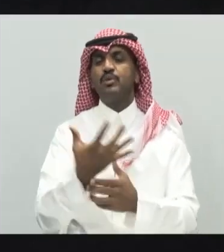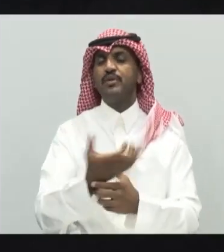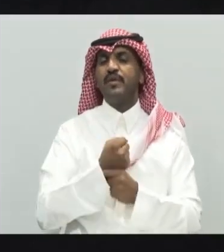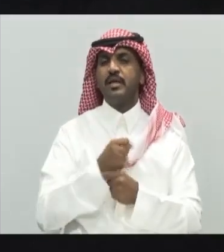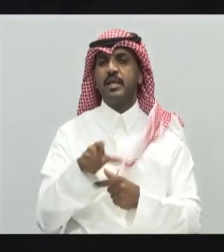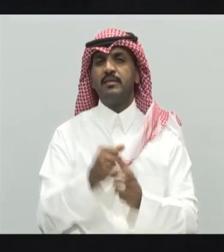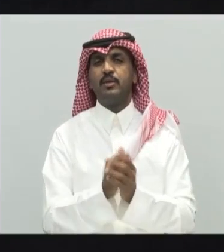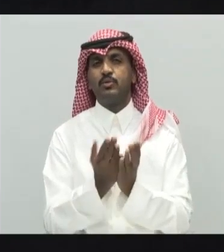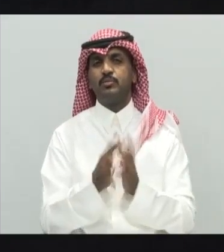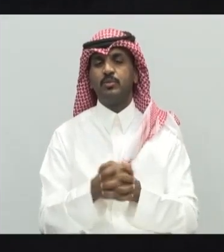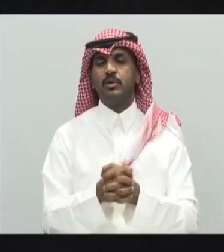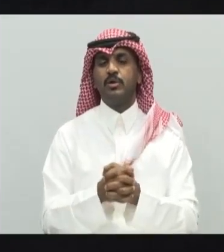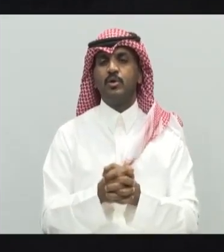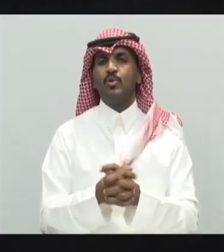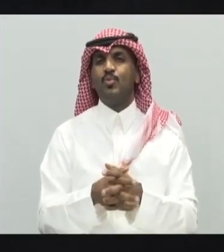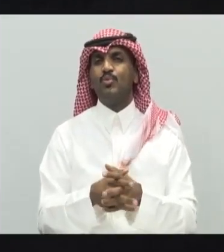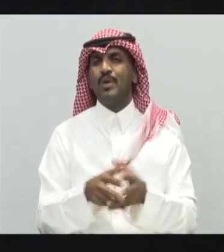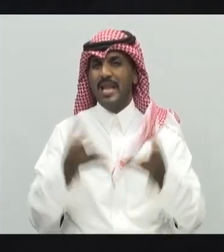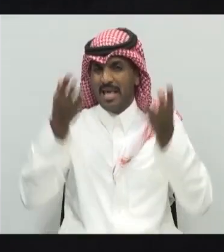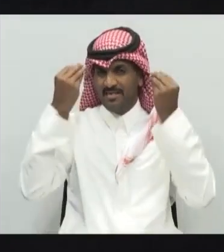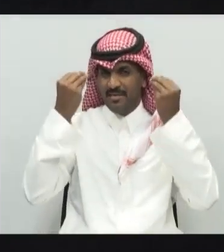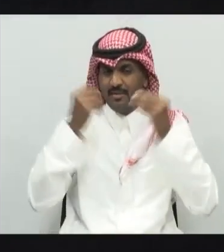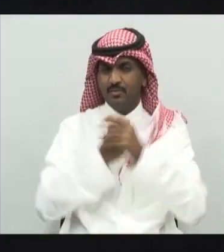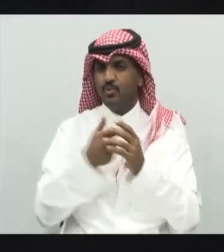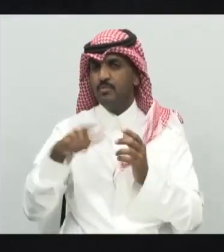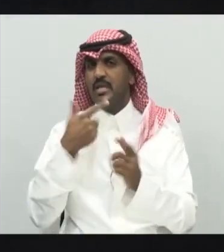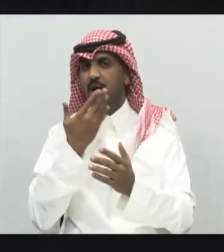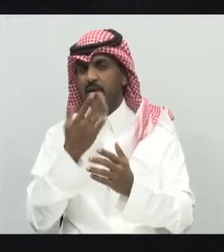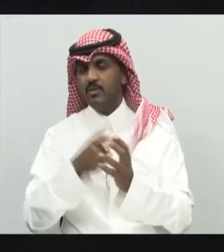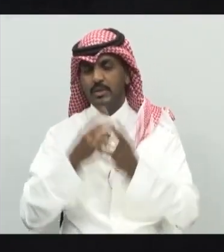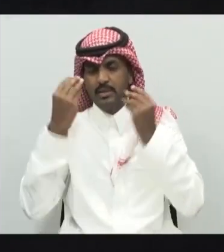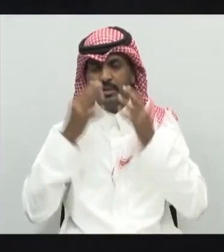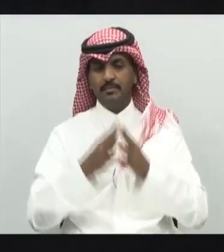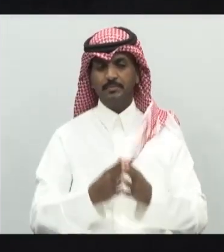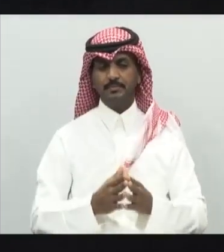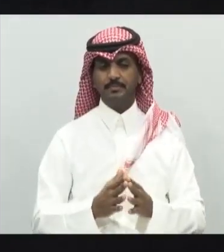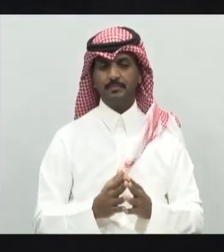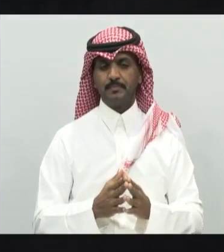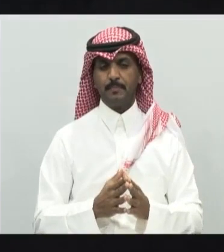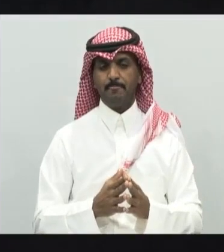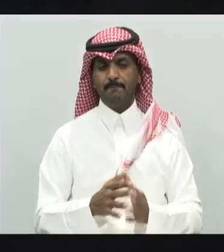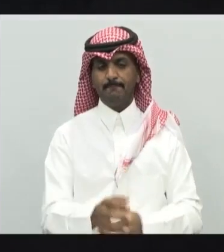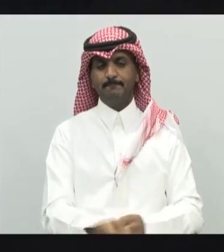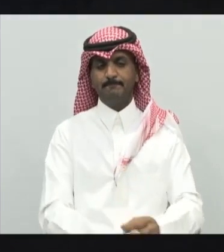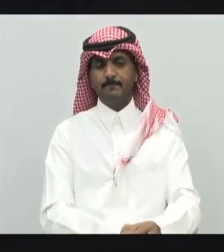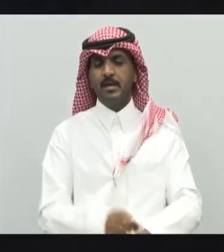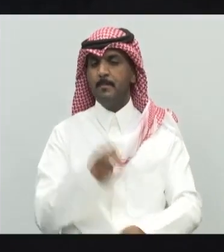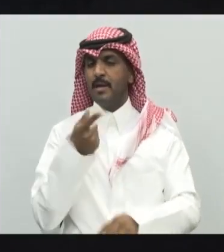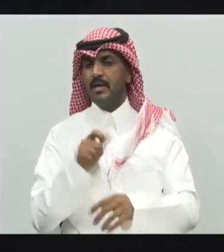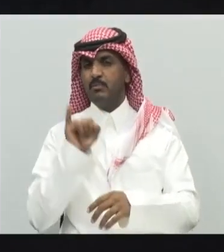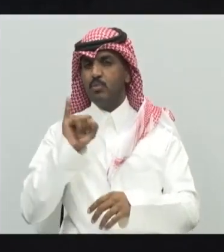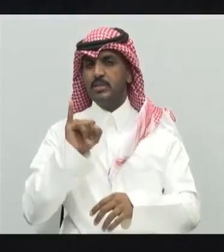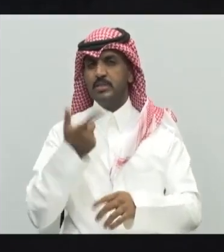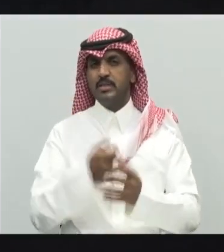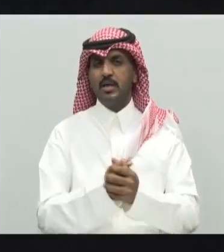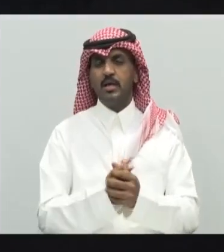هذه الكتب ولاثراء من ارادك كل من يقرا ويتعلم فما هي المؤسسه